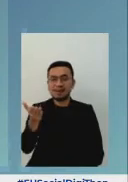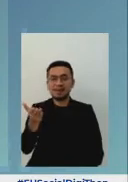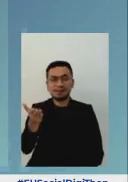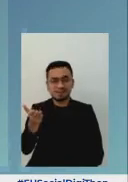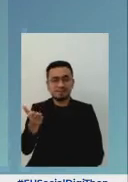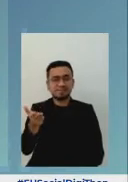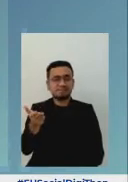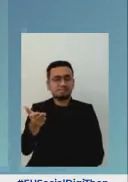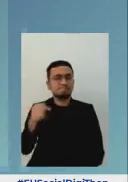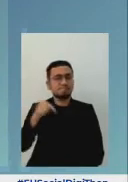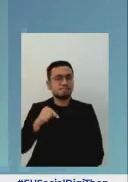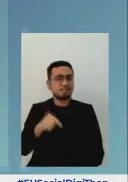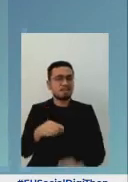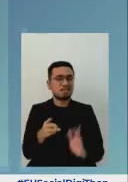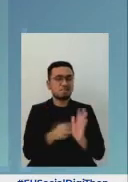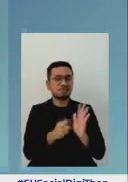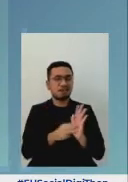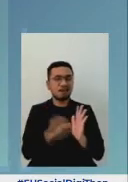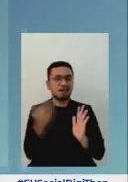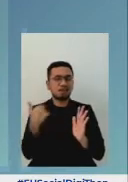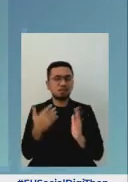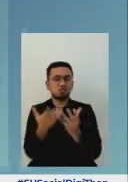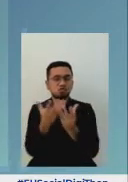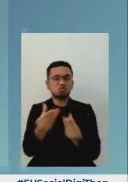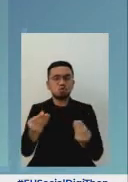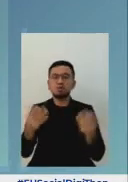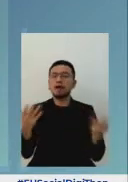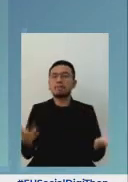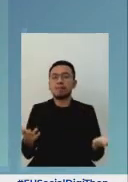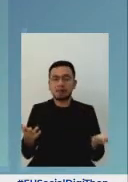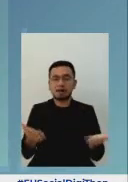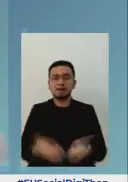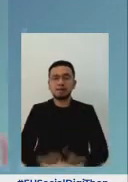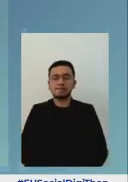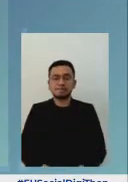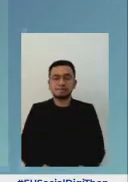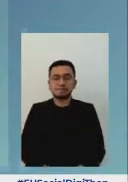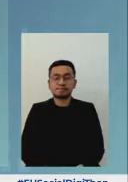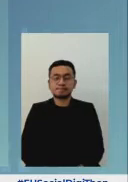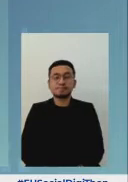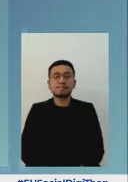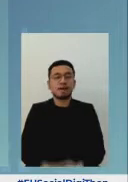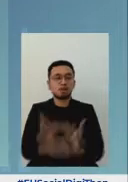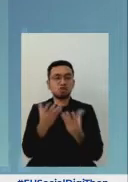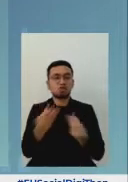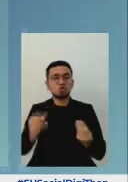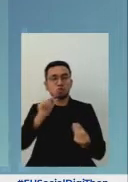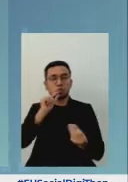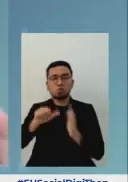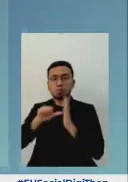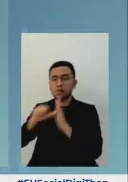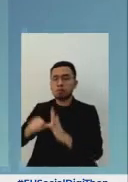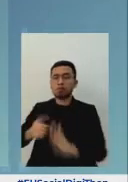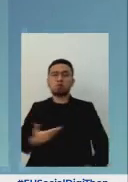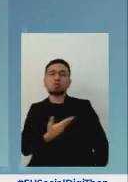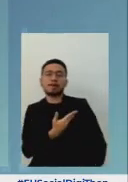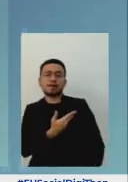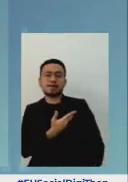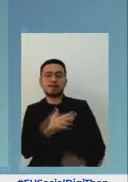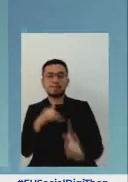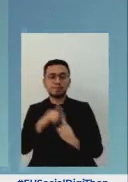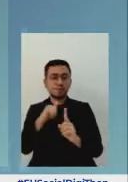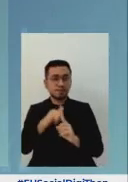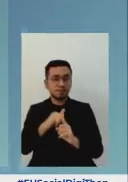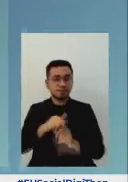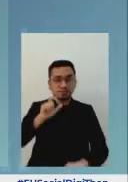apa yang bisa kita lakukan terutama berbasis teknologi dan inovatif untuk menolong korban bullying. Nah, pertolongannya bisa